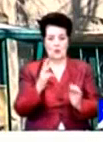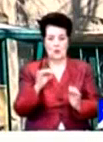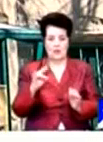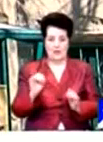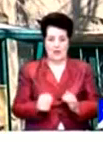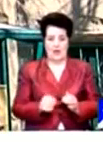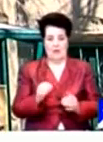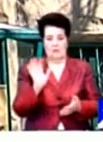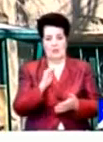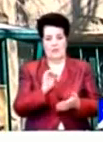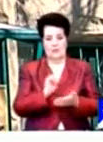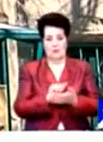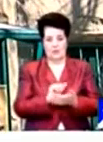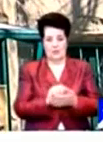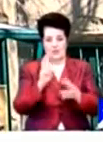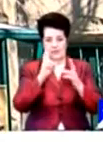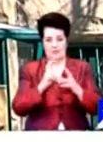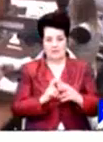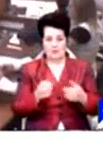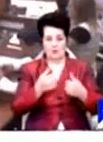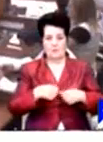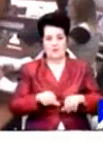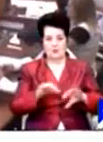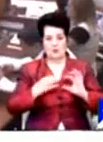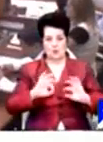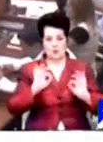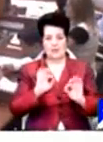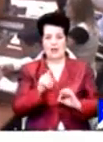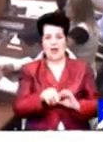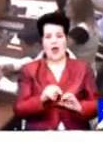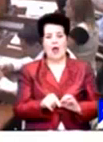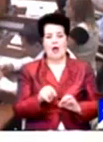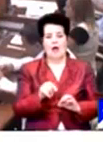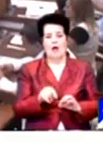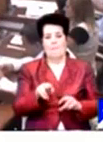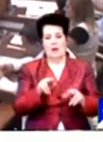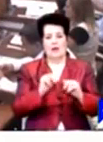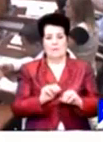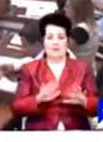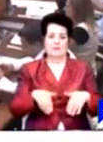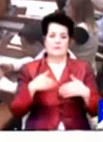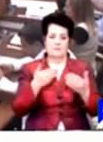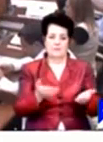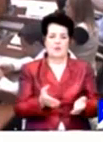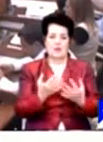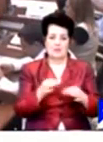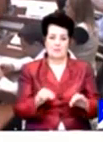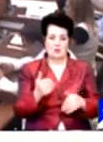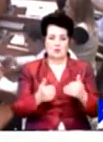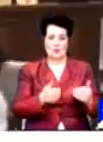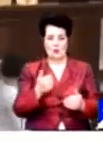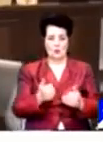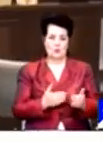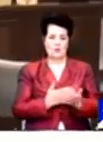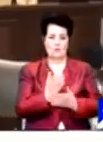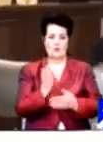urmează ca toate dosarele să fie examinate de Comisia Juridică a Parlamentului și aceștia să prezinte candidații admiși în concurs.